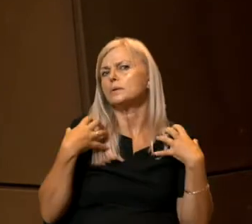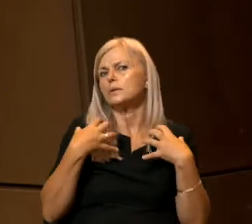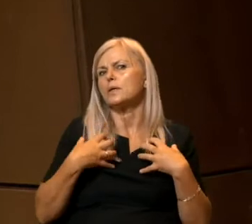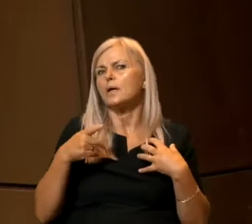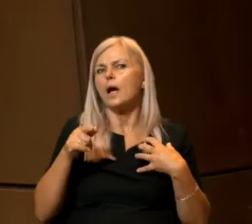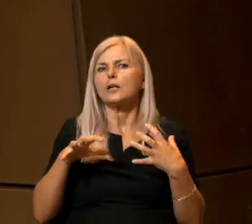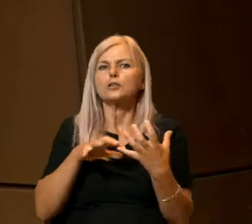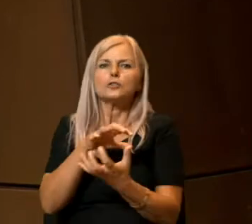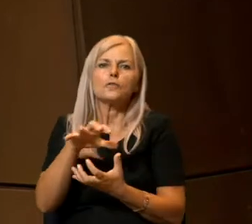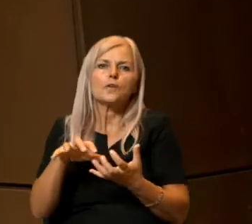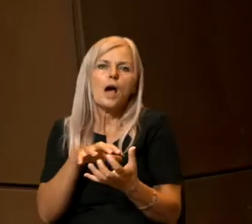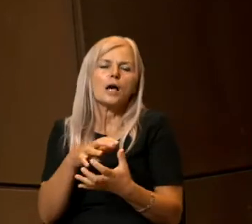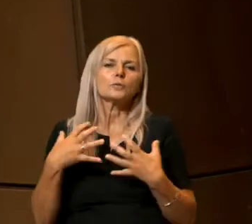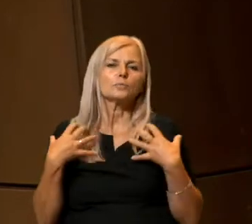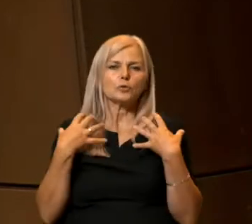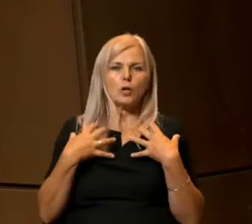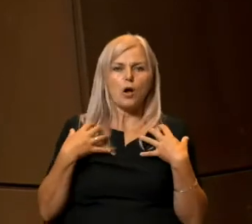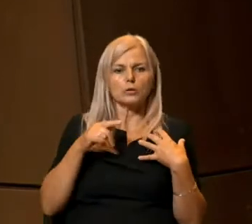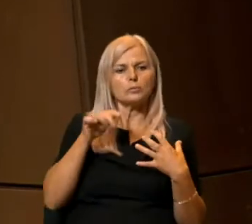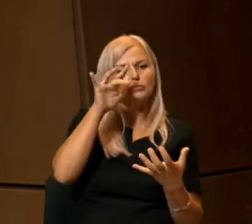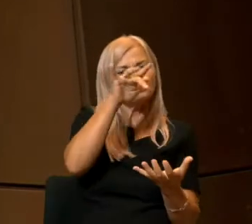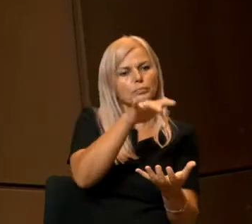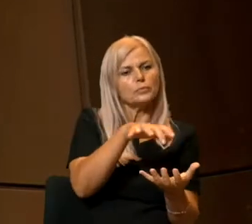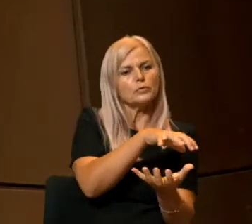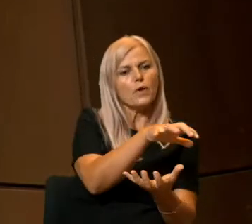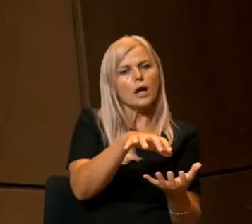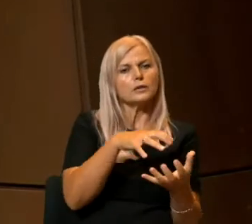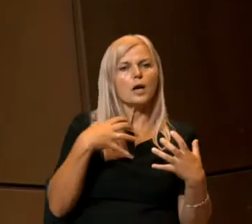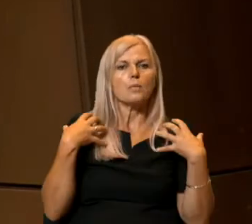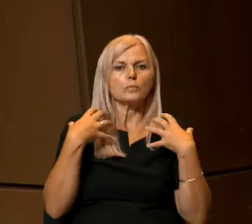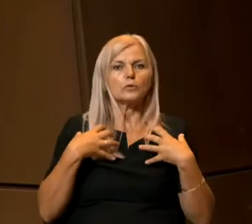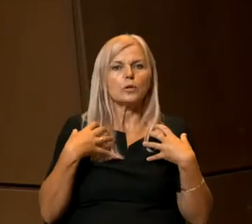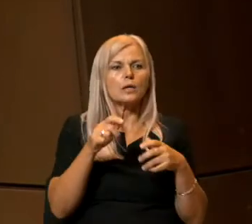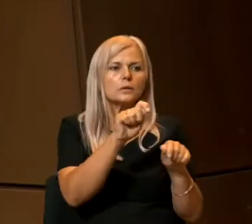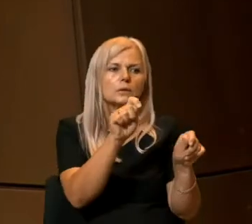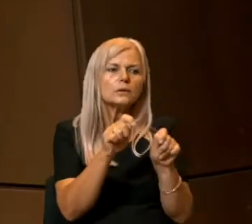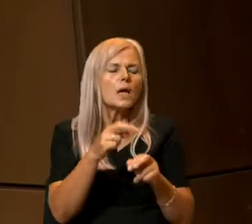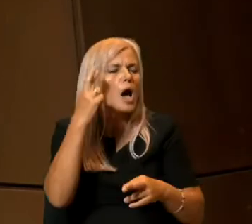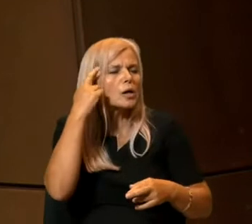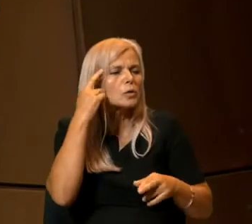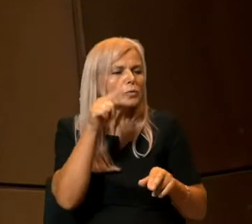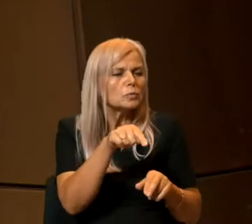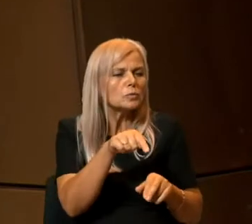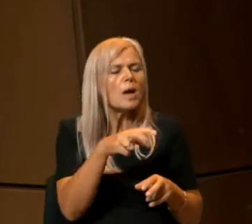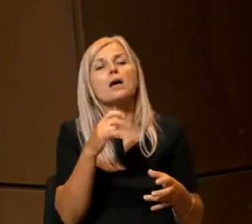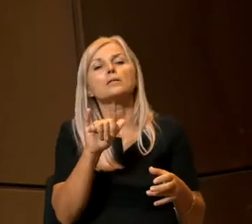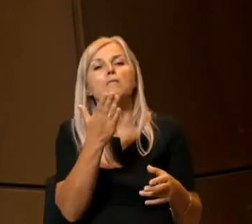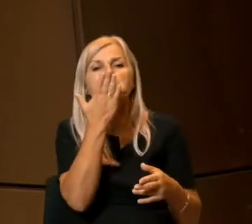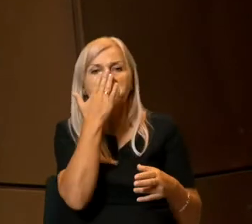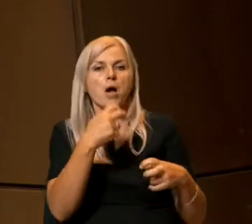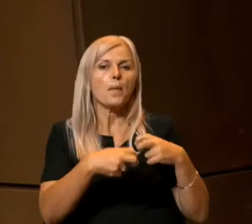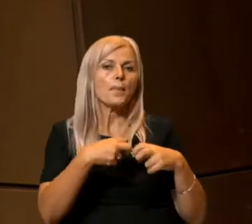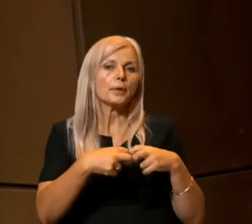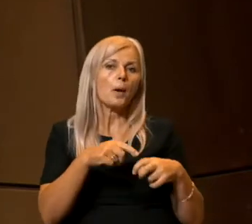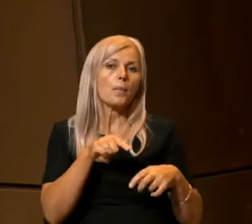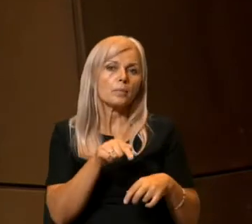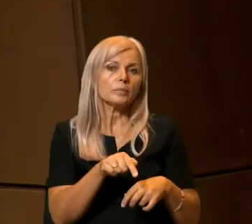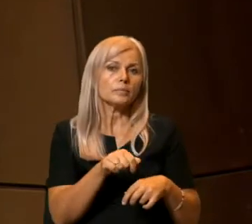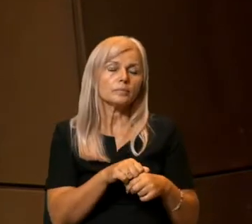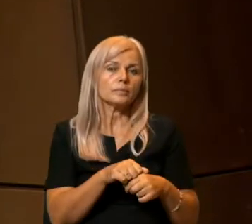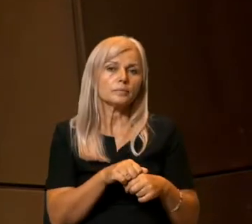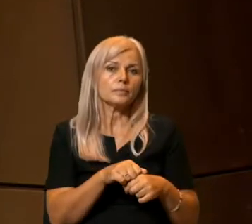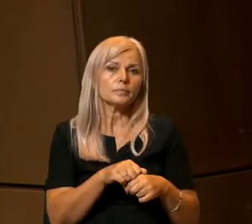światem przyrody. Mógłbym o tym mówić jeszcze przez godzinę przynajmniej, bo problem polega na tym, że do